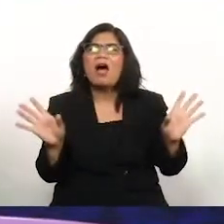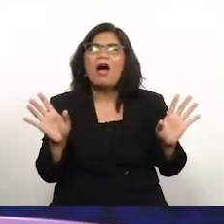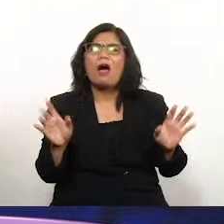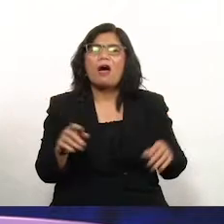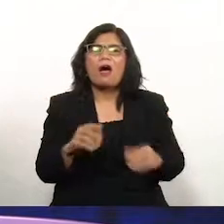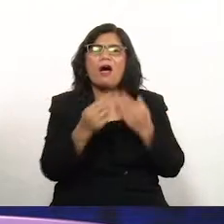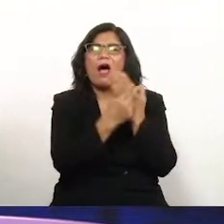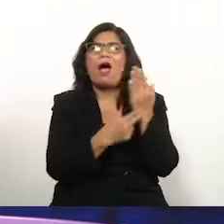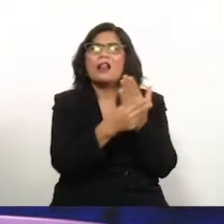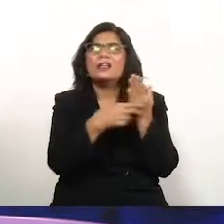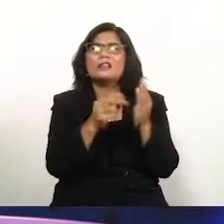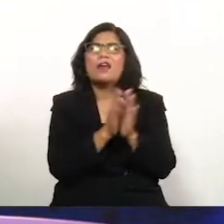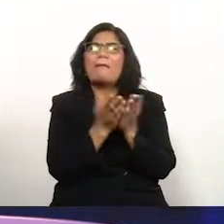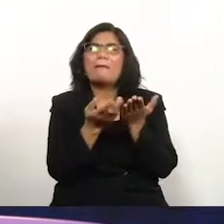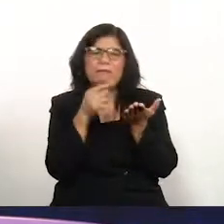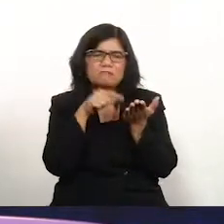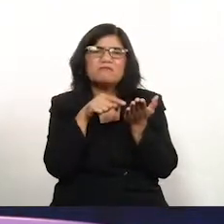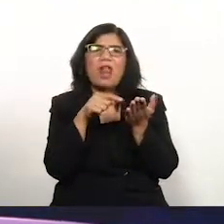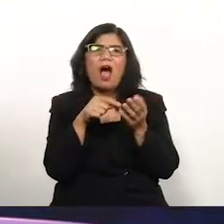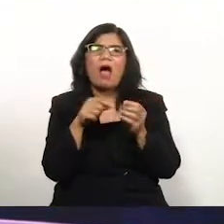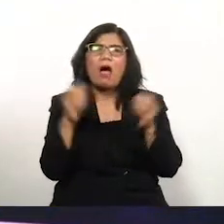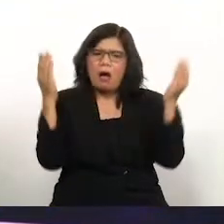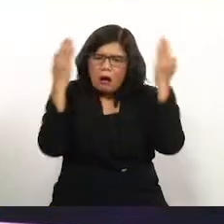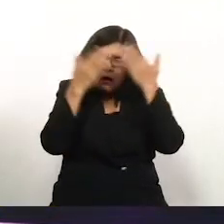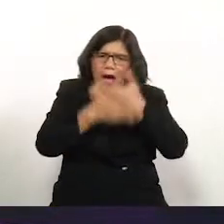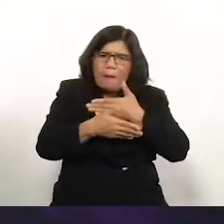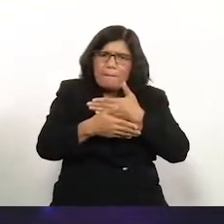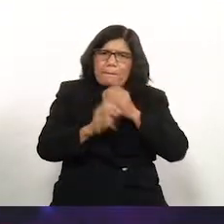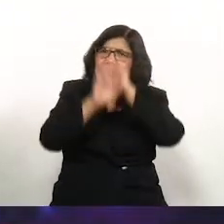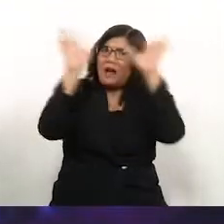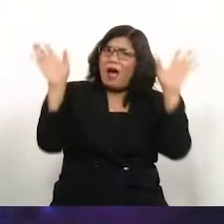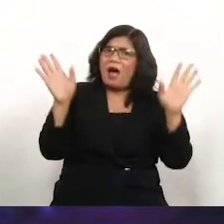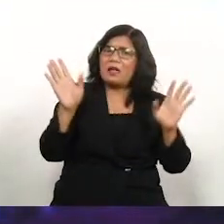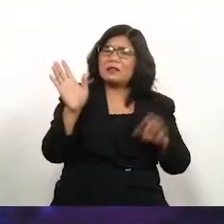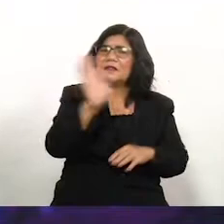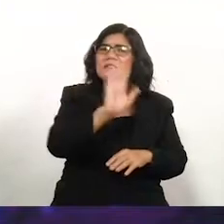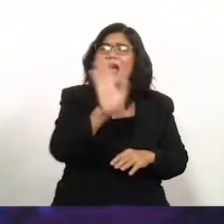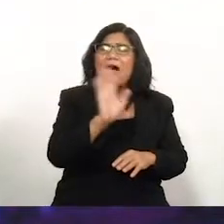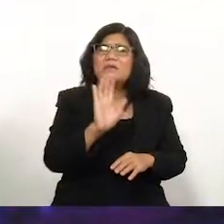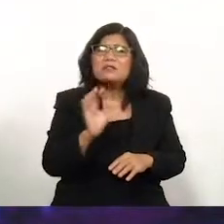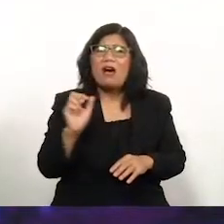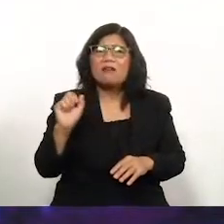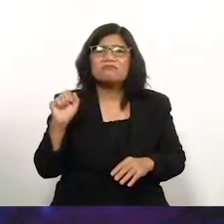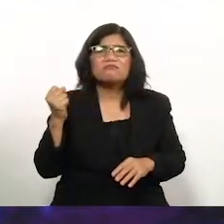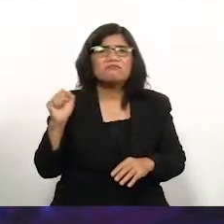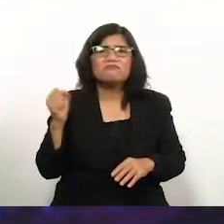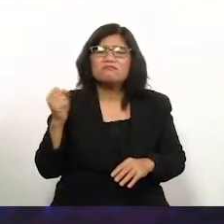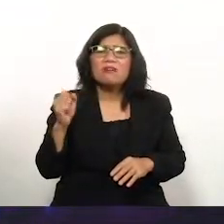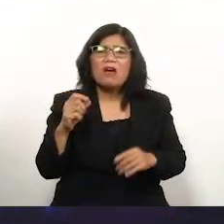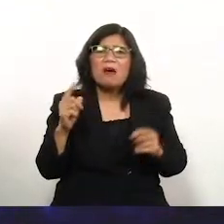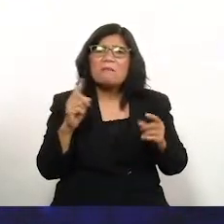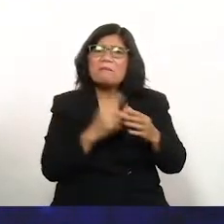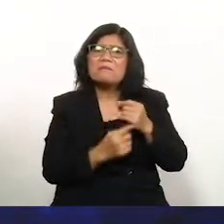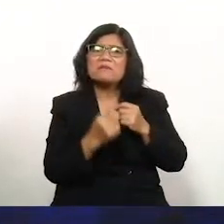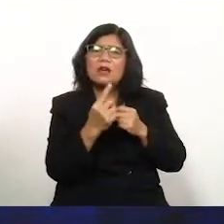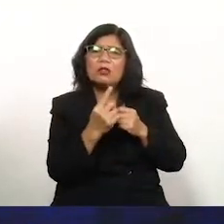dan terang tidak bisa bersatu sesudah menerima berkat firman Tuhan hari ini kalau Pacarmu tidak seimbang hanya satu